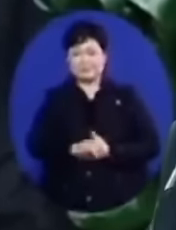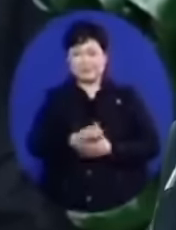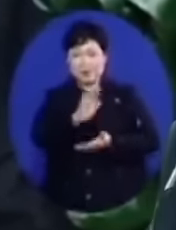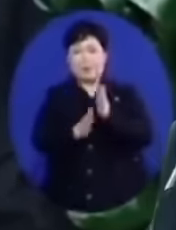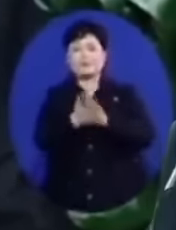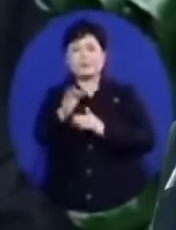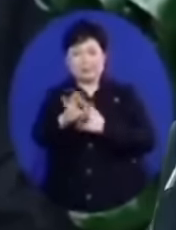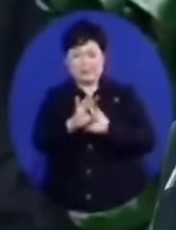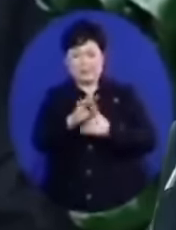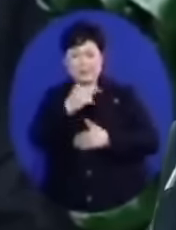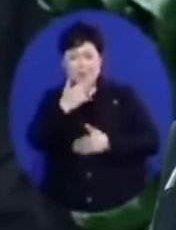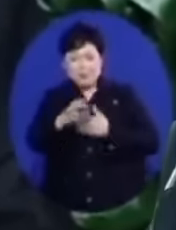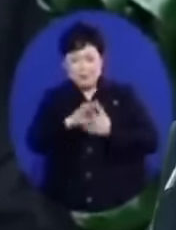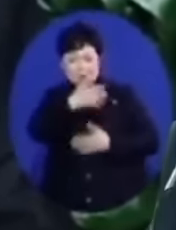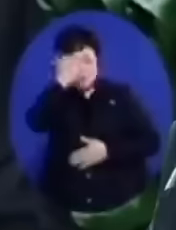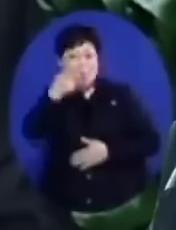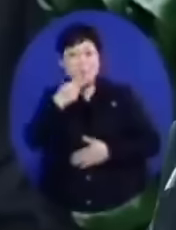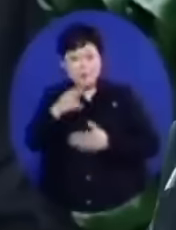없으면